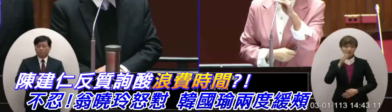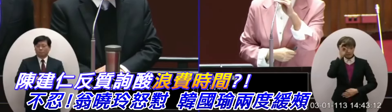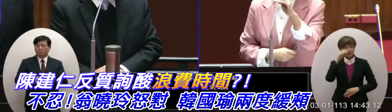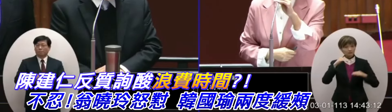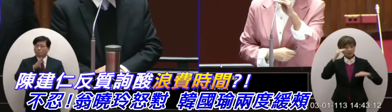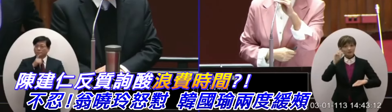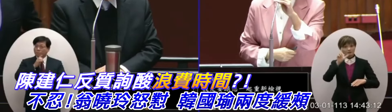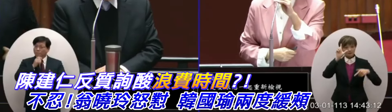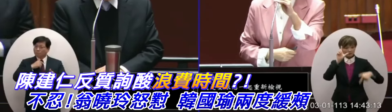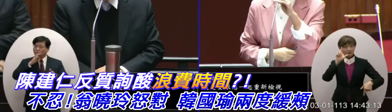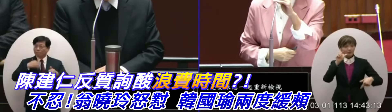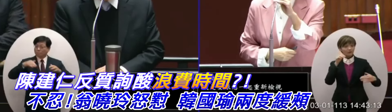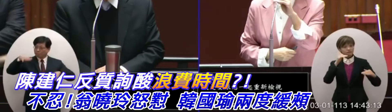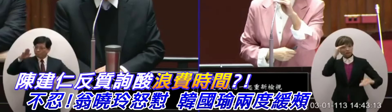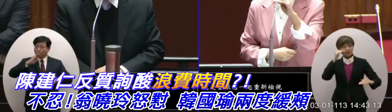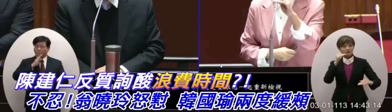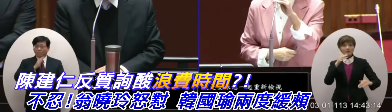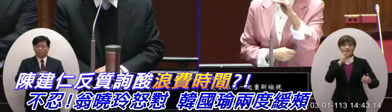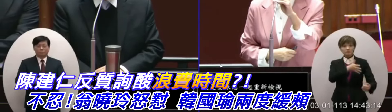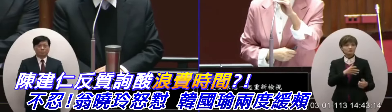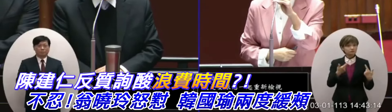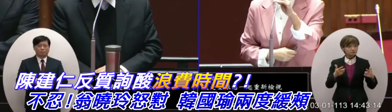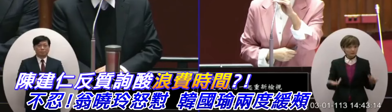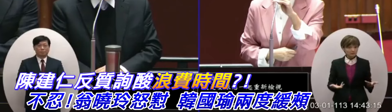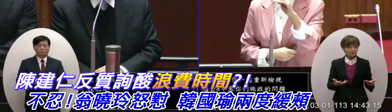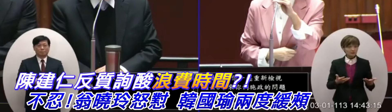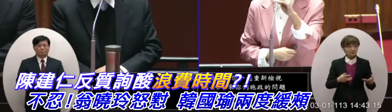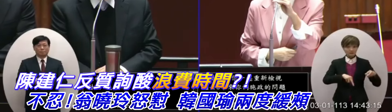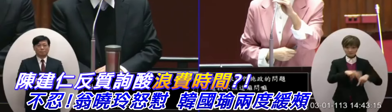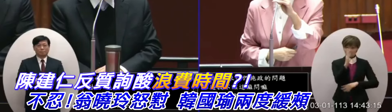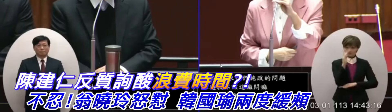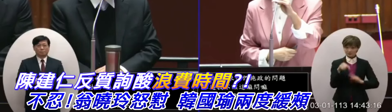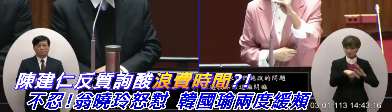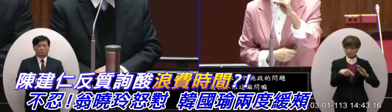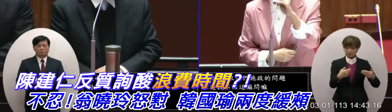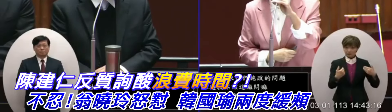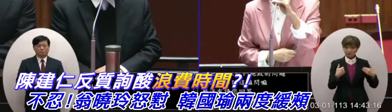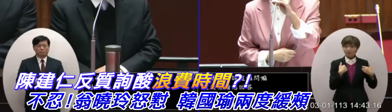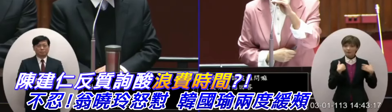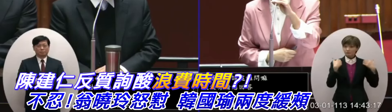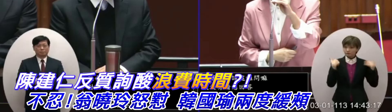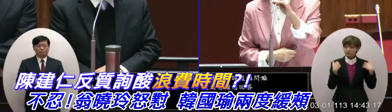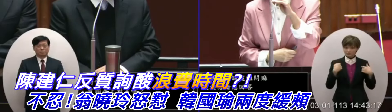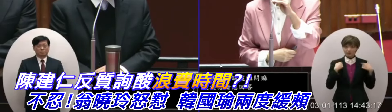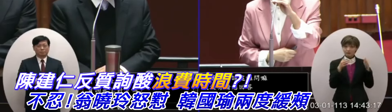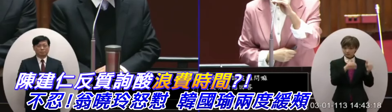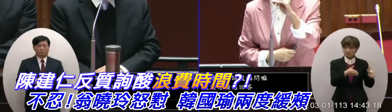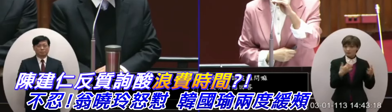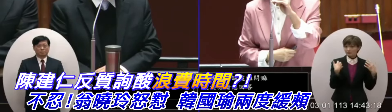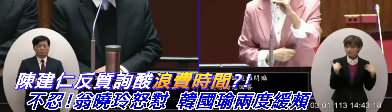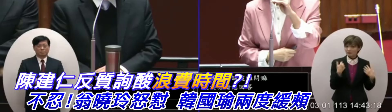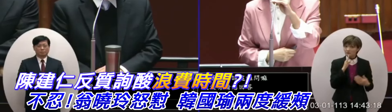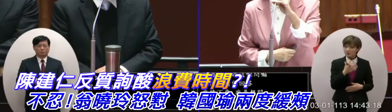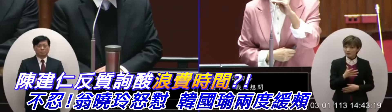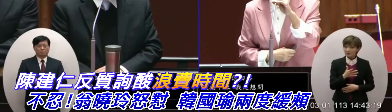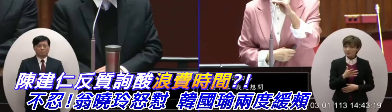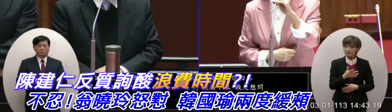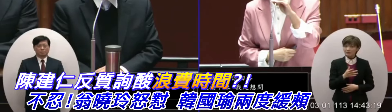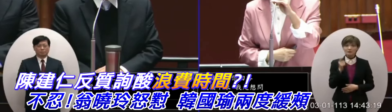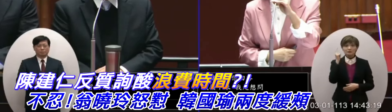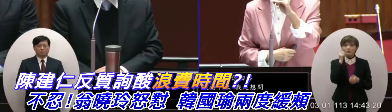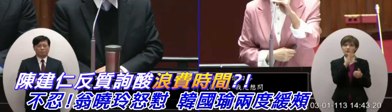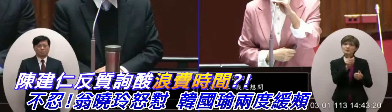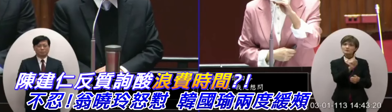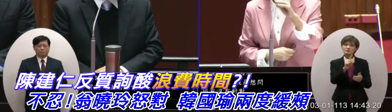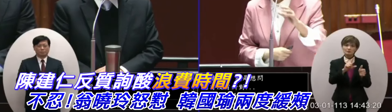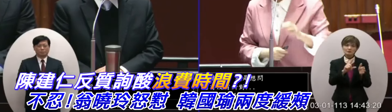询是上对下吗？ 难道不是上对下？是行政院向立法院负责，还是立法院要向行政院负责？ 时间暂停。 什么叫做负责？